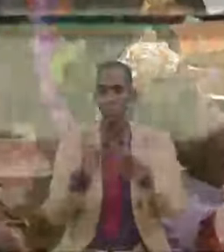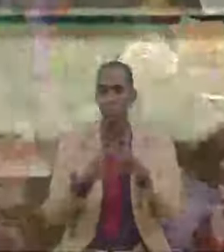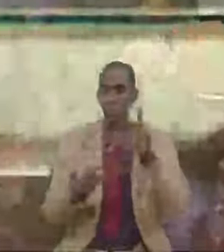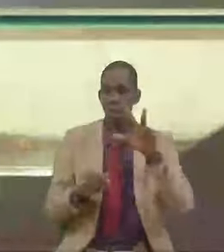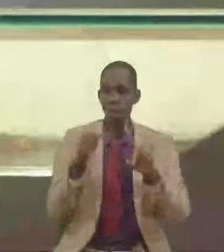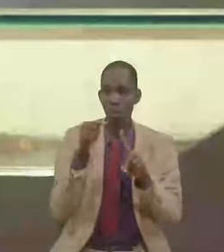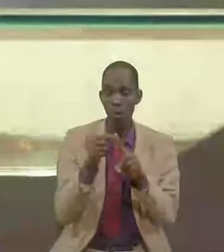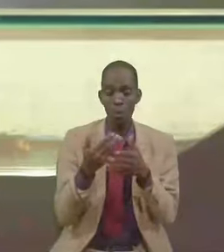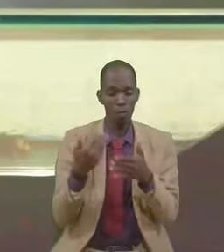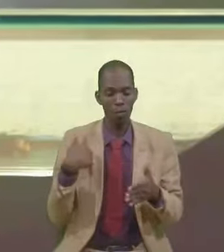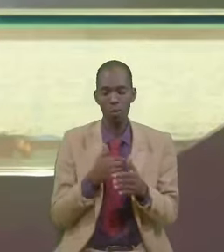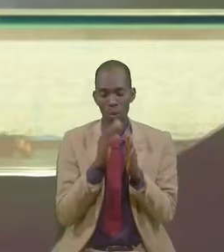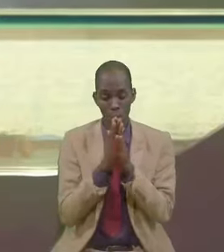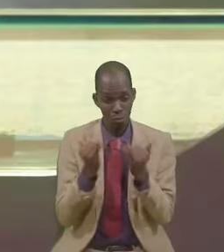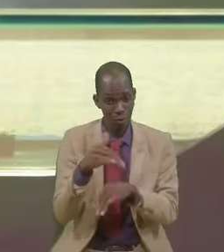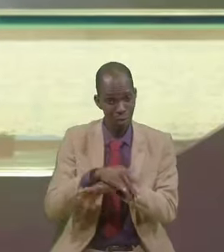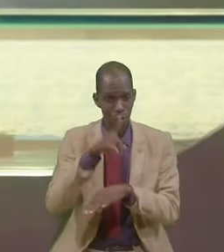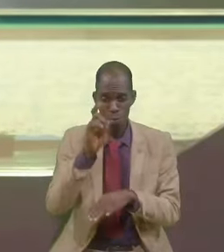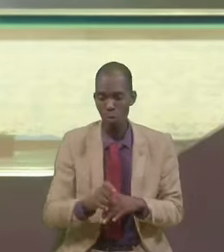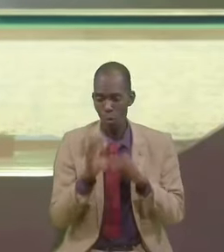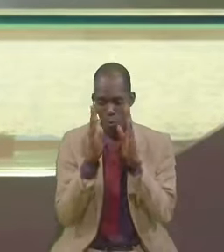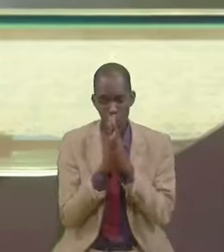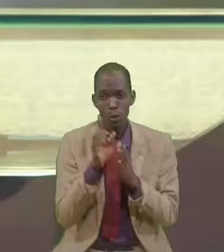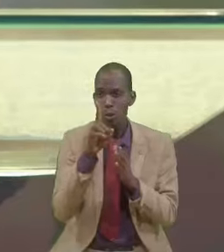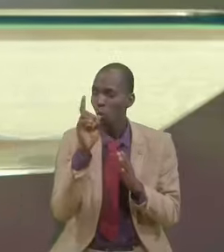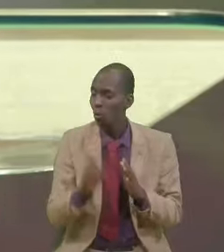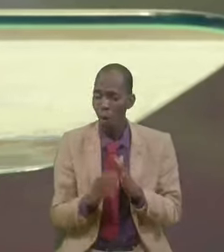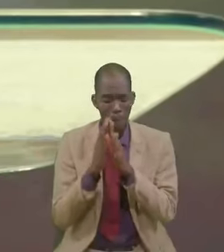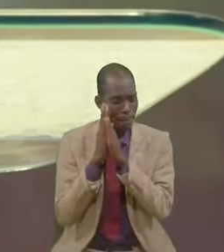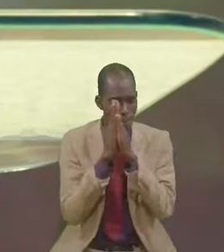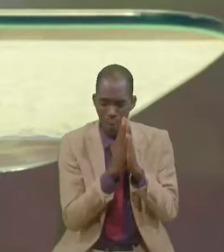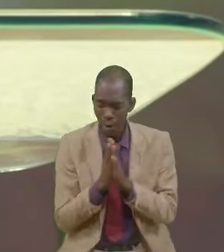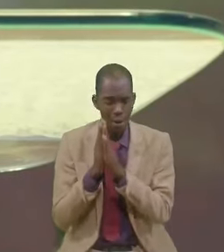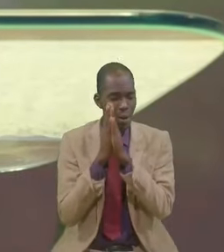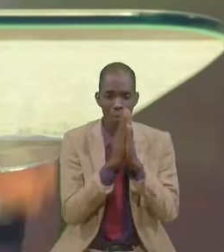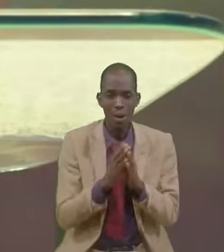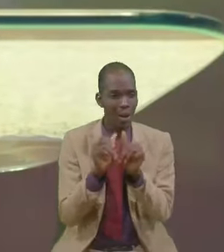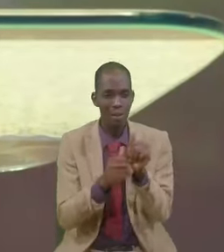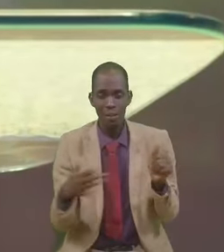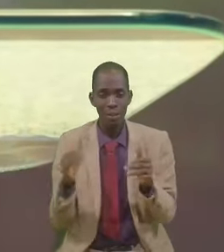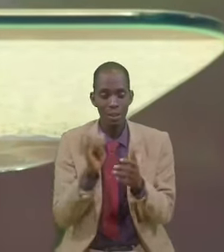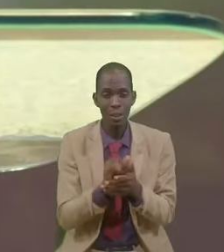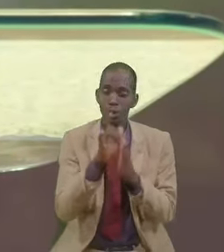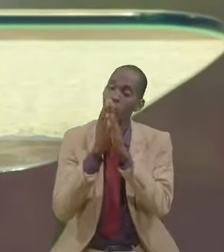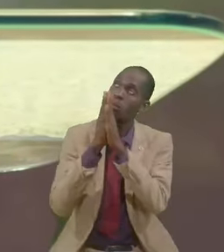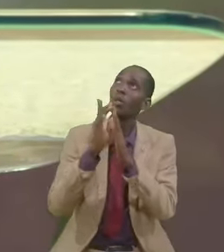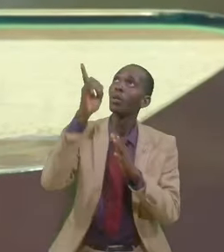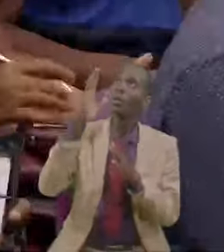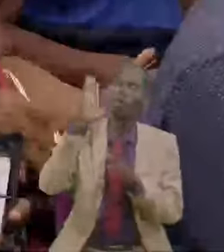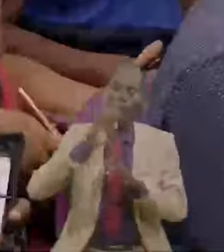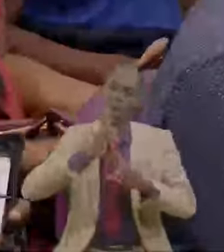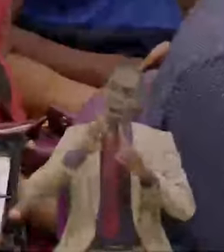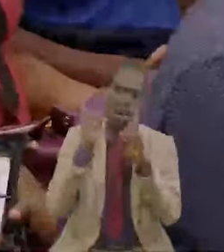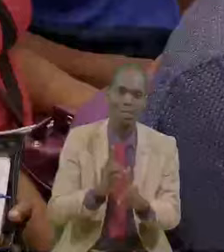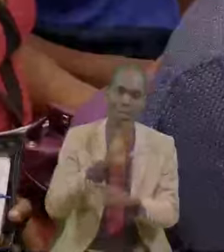Ce soir, nous allons prier. Et toute prière que vous faites ici, tout ce qui sort de votre bouche sera accompli au nom